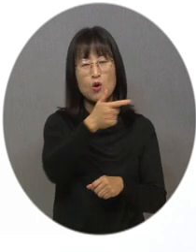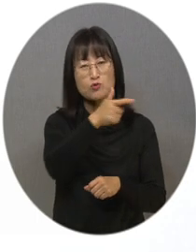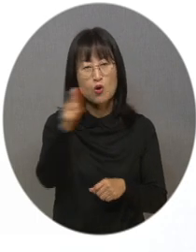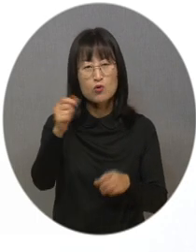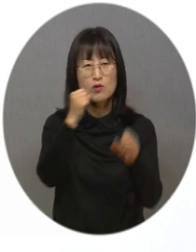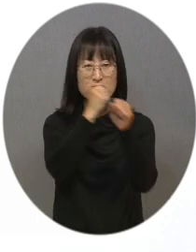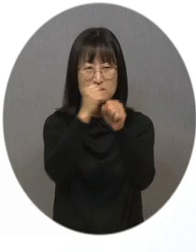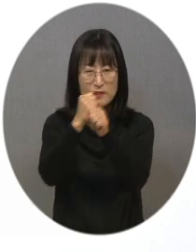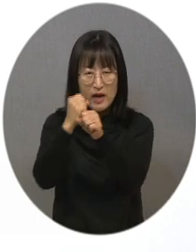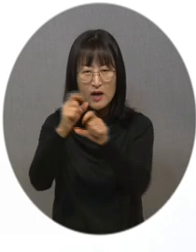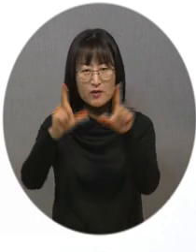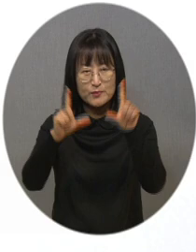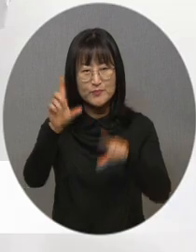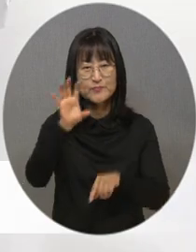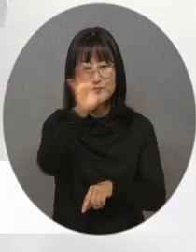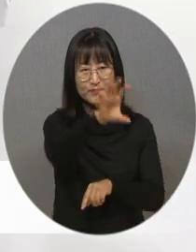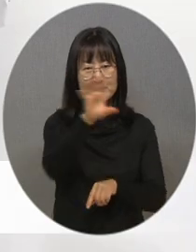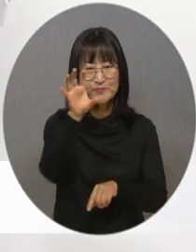갖습니다.